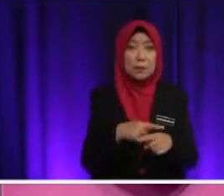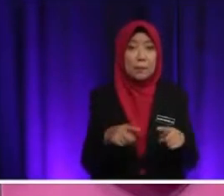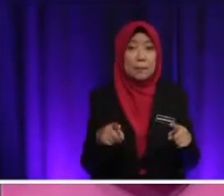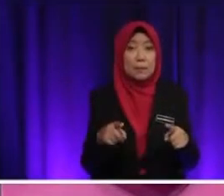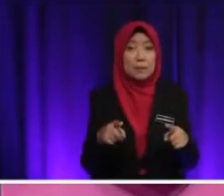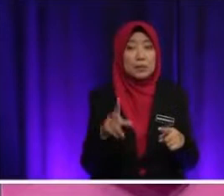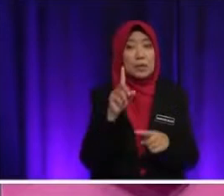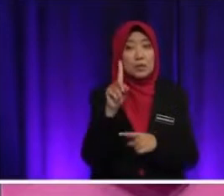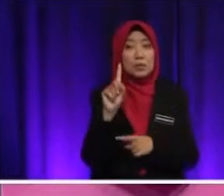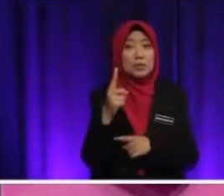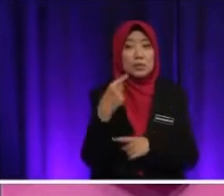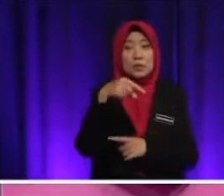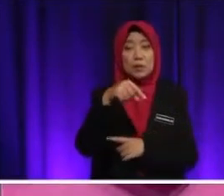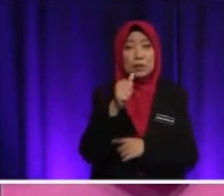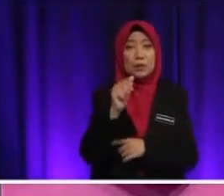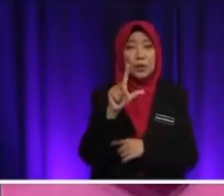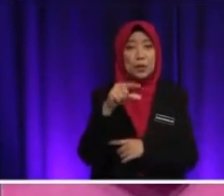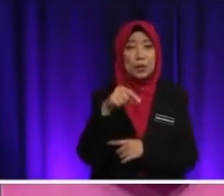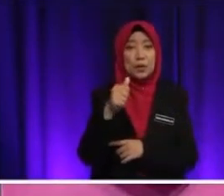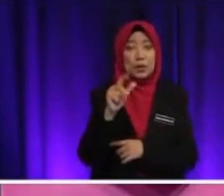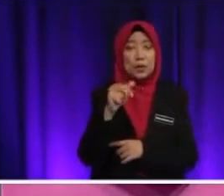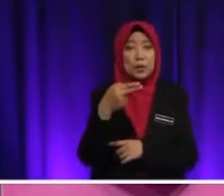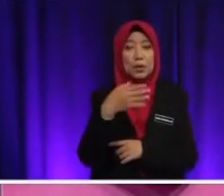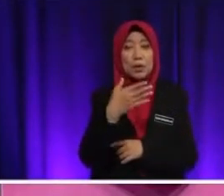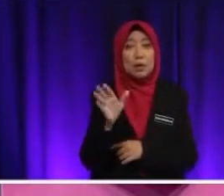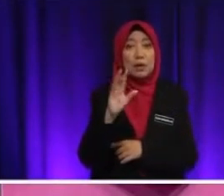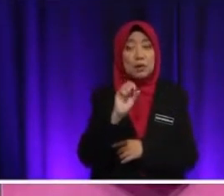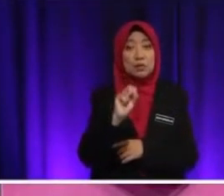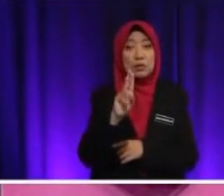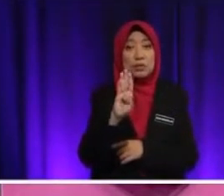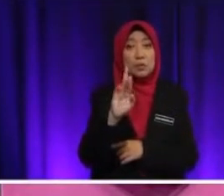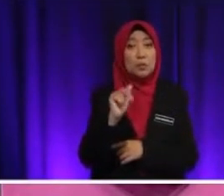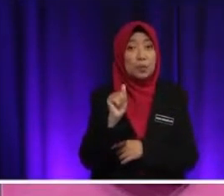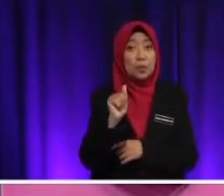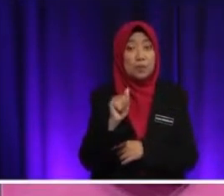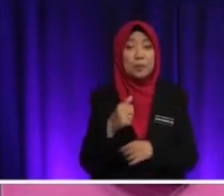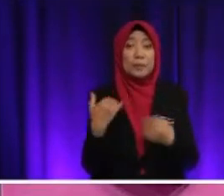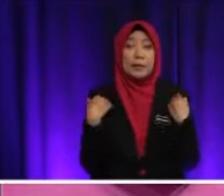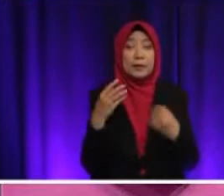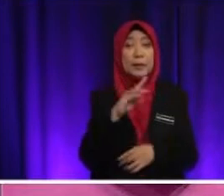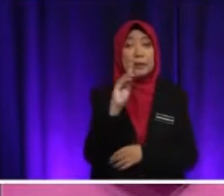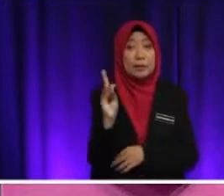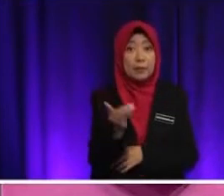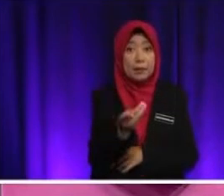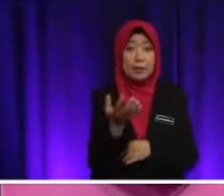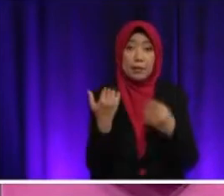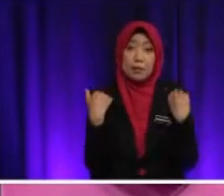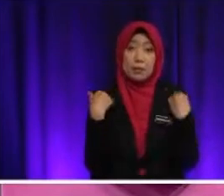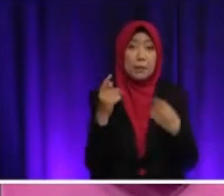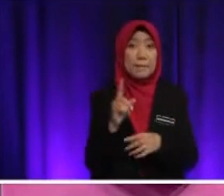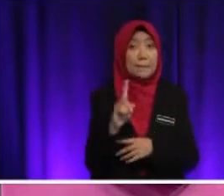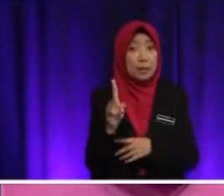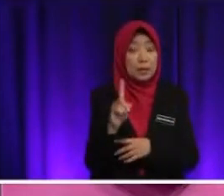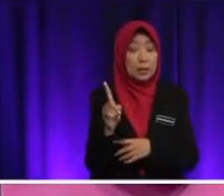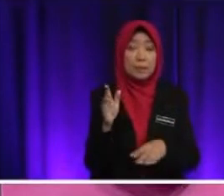hari ni iaitu qalqalah sughra yang ada dalam ayat tadi. Kita tengok A dan B ni. Dekat dal ini dia berada di mana?